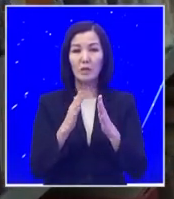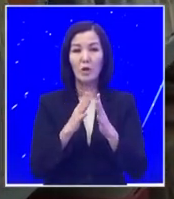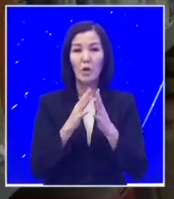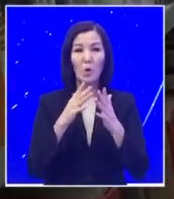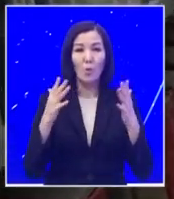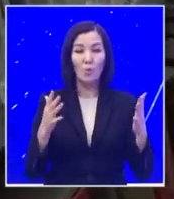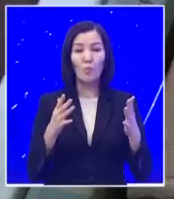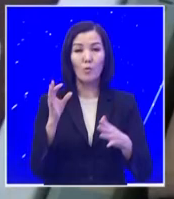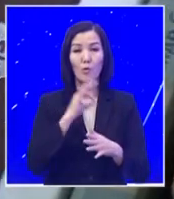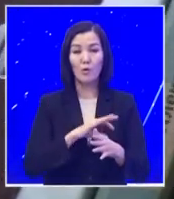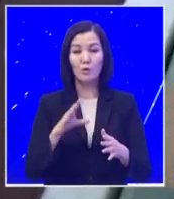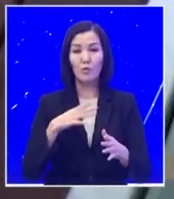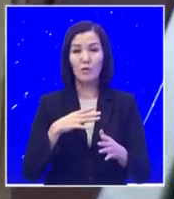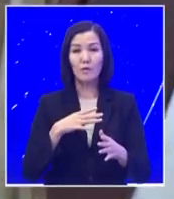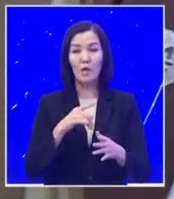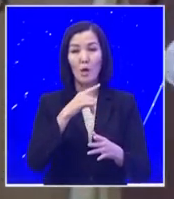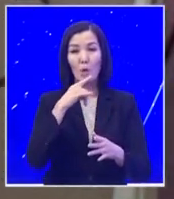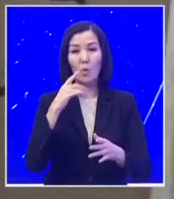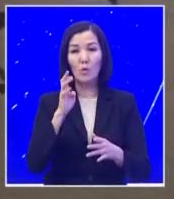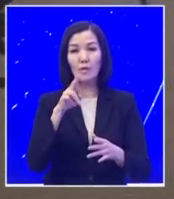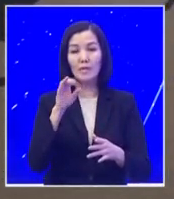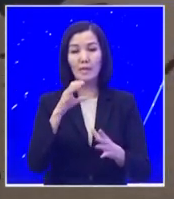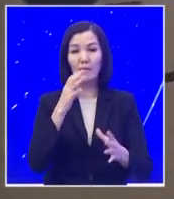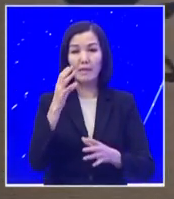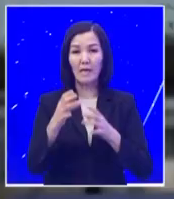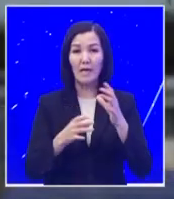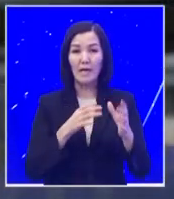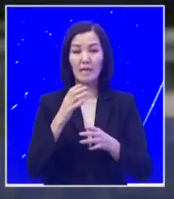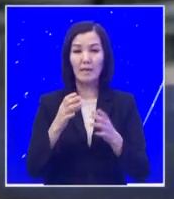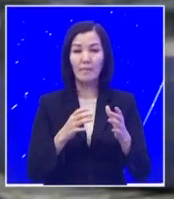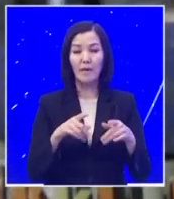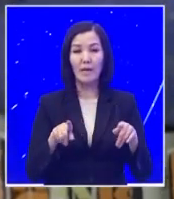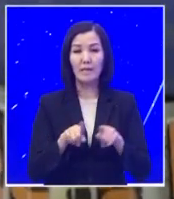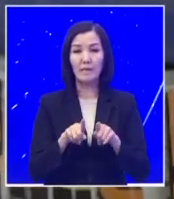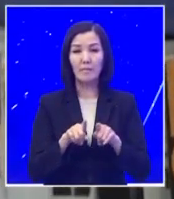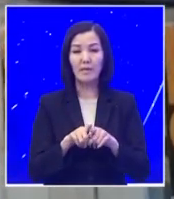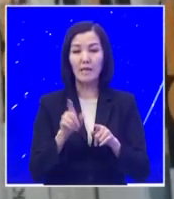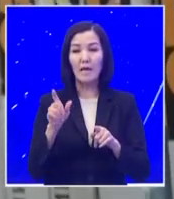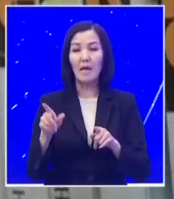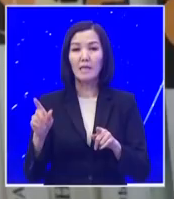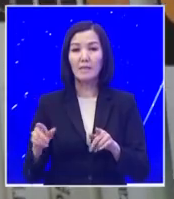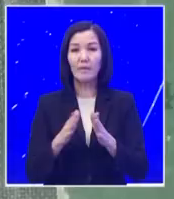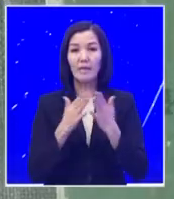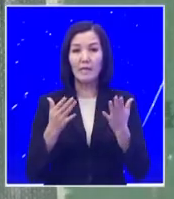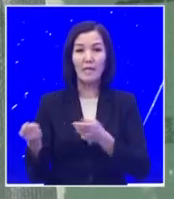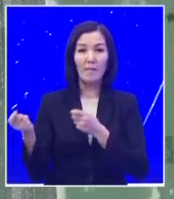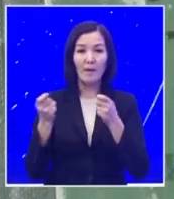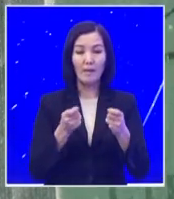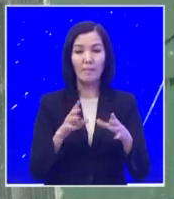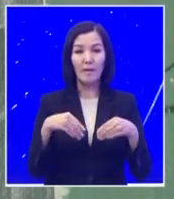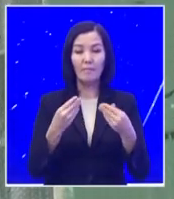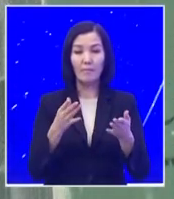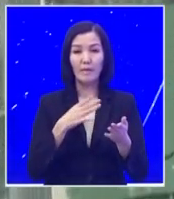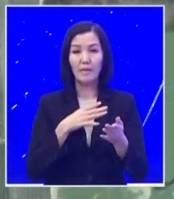Абай Құнанбайұлының қолына орыс әдебиетінің, әлем әдебиетінің жауһары дәл осы азаматтар арқылы тиді. Ақын толассыз